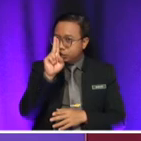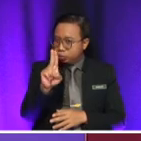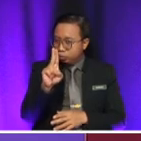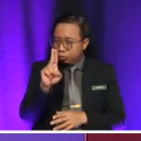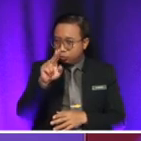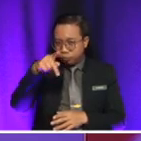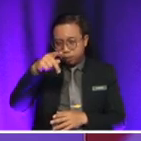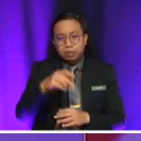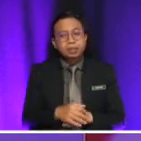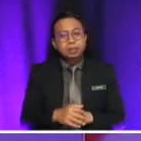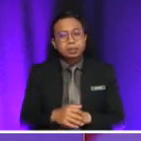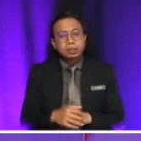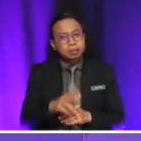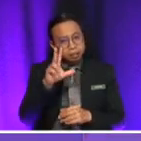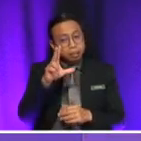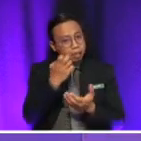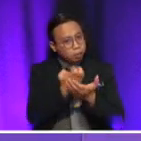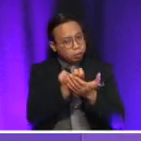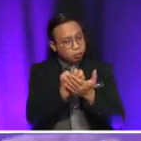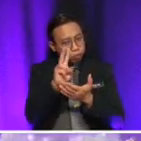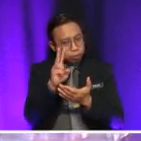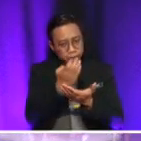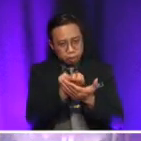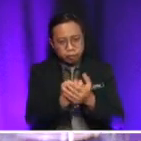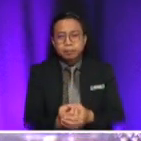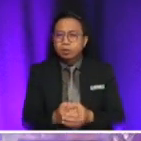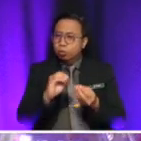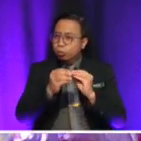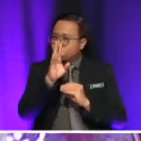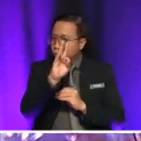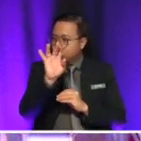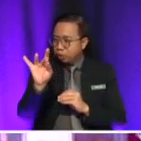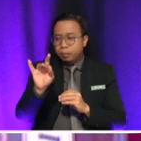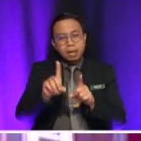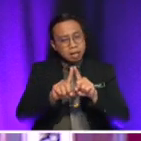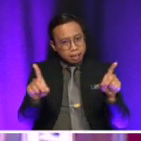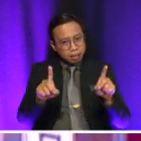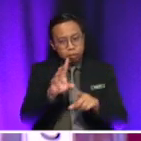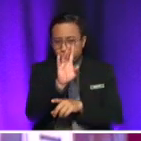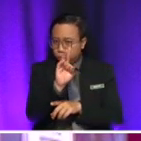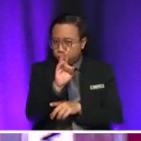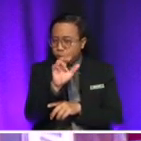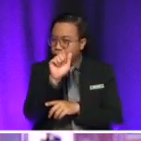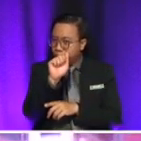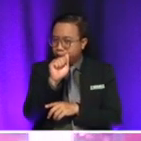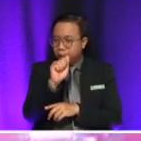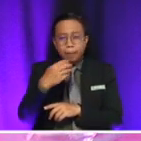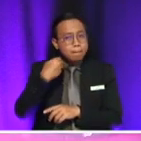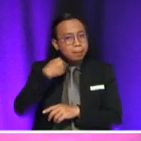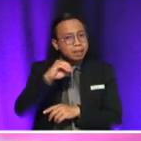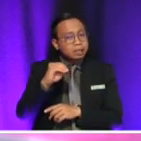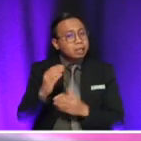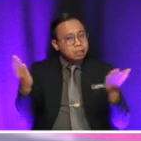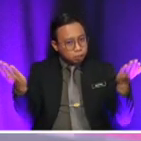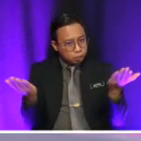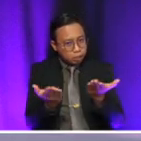dan ekonomi yang berbezen disitu irfannya nunggu 7 dengan nomor 8 mereka mencadangkan